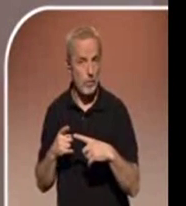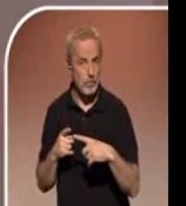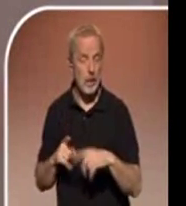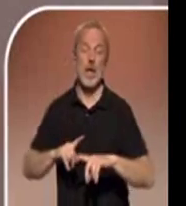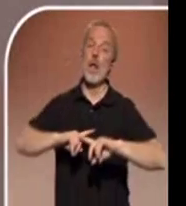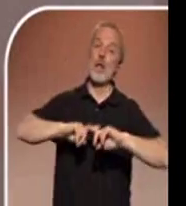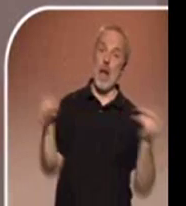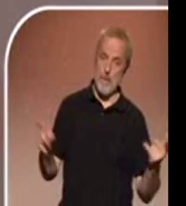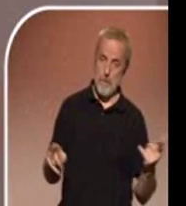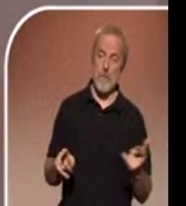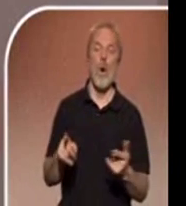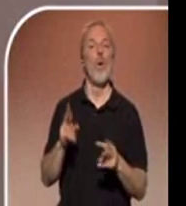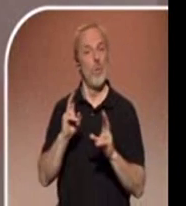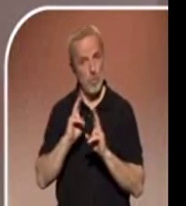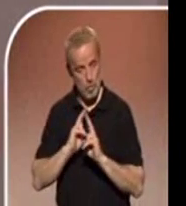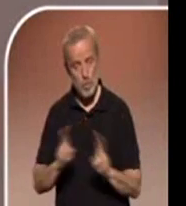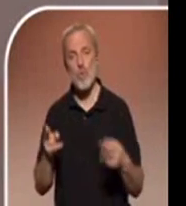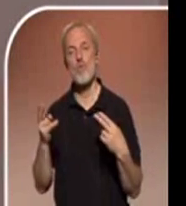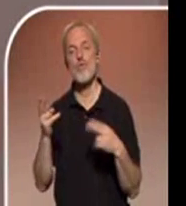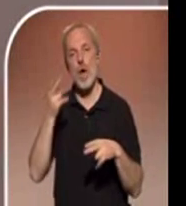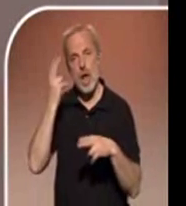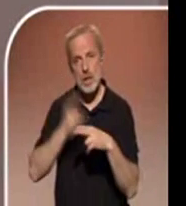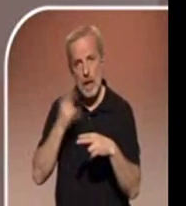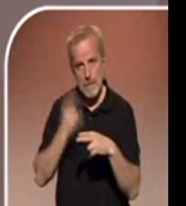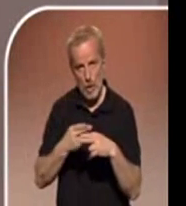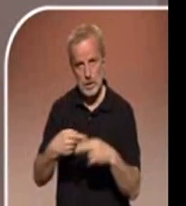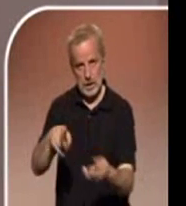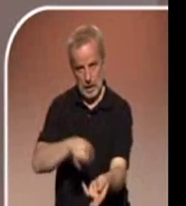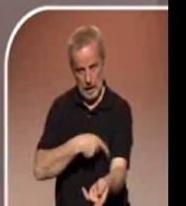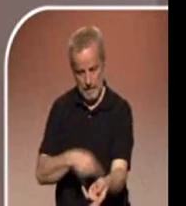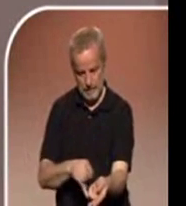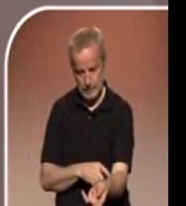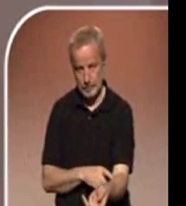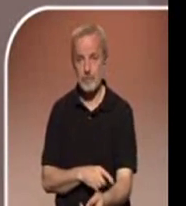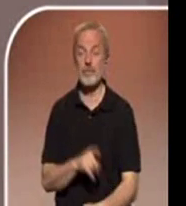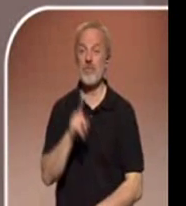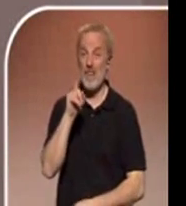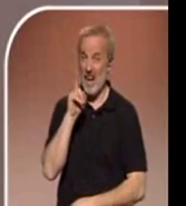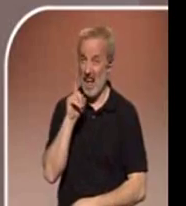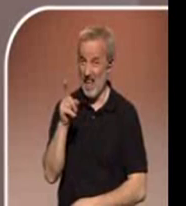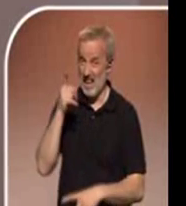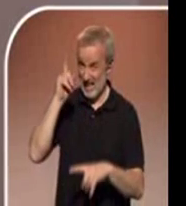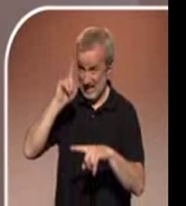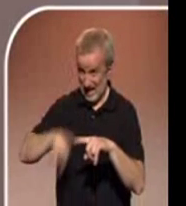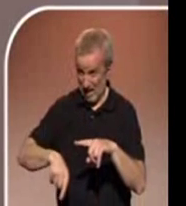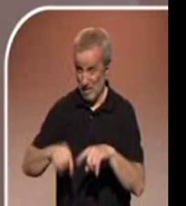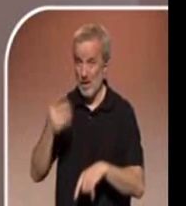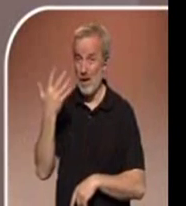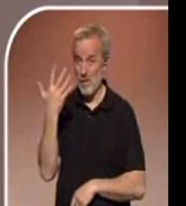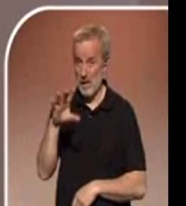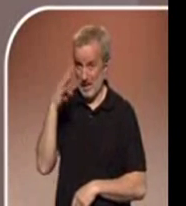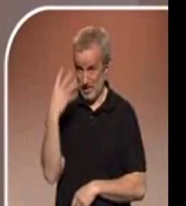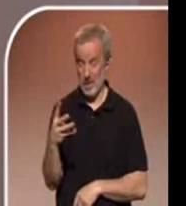může být první příznak některého tedy krevního onemocnění. V každém případě by měla